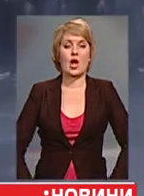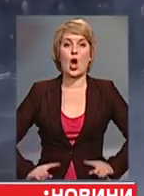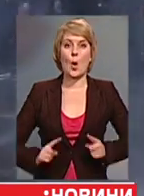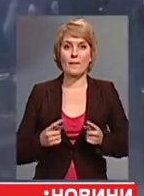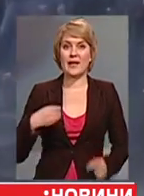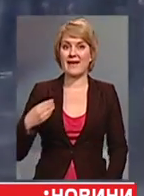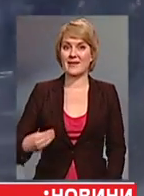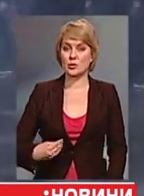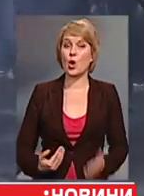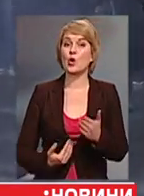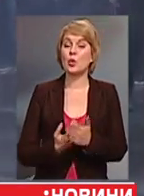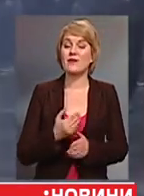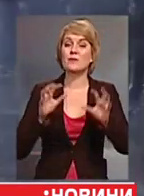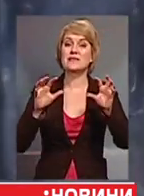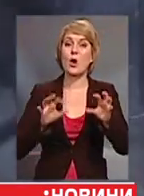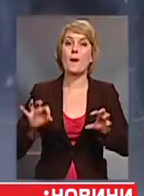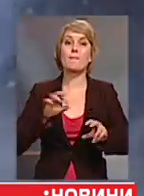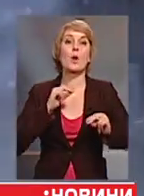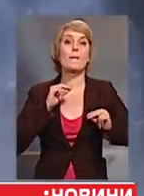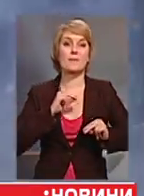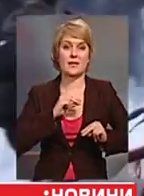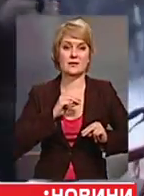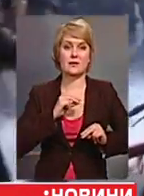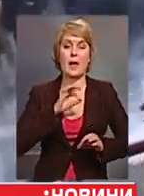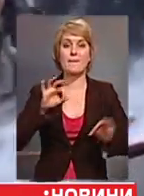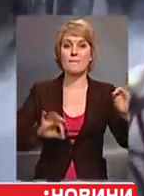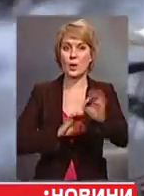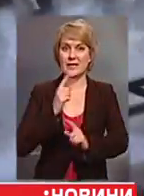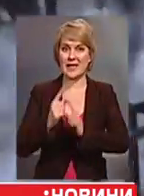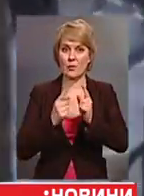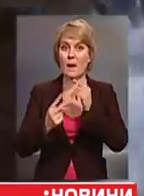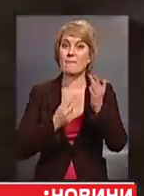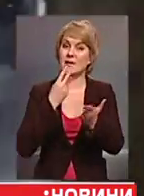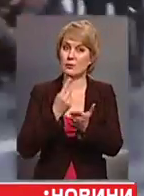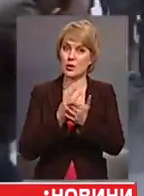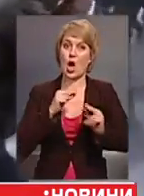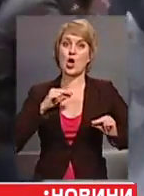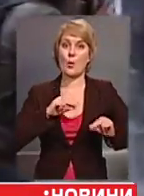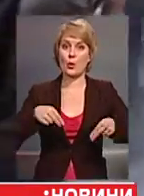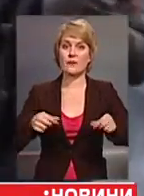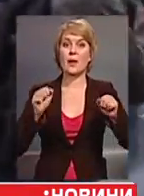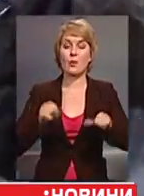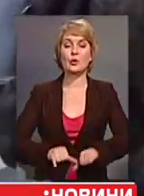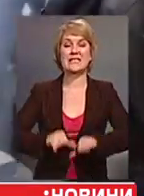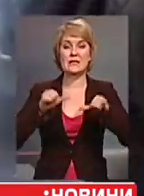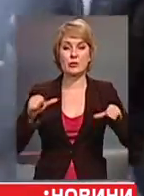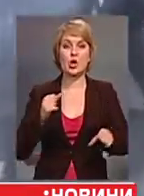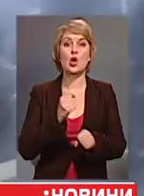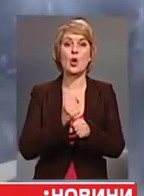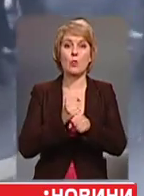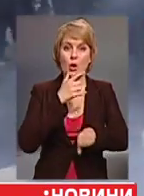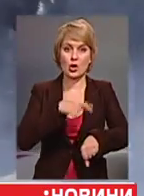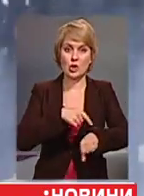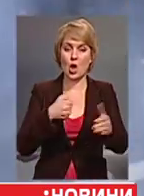Обурені французи новим кодексом законів про працю. Проєкт реформи передбачає, що роботодавці зможуть збільшувати робочий час працівників аж